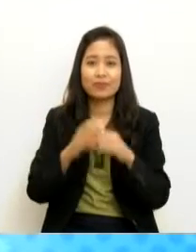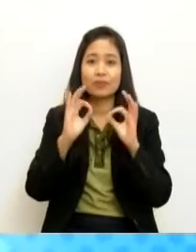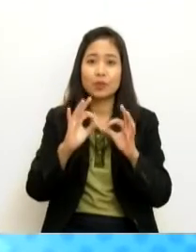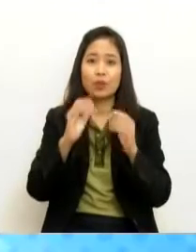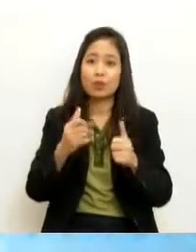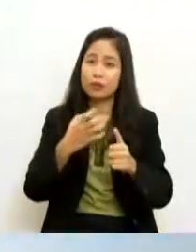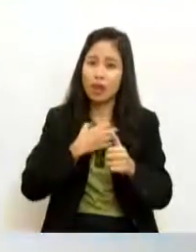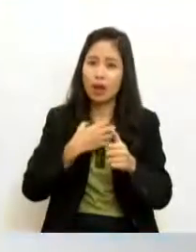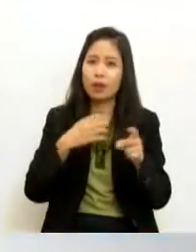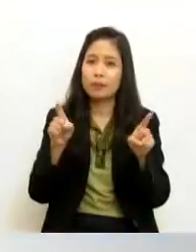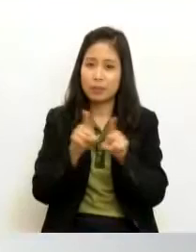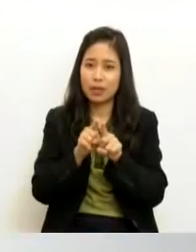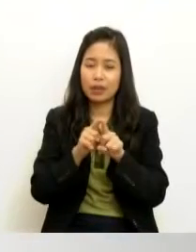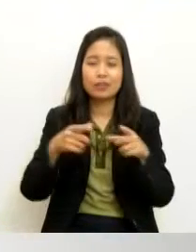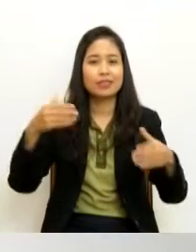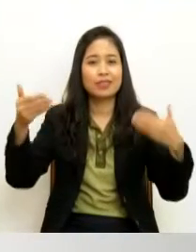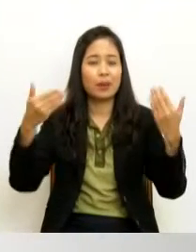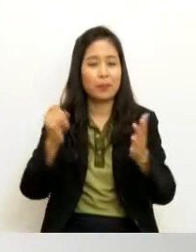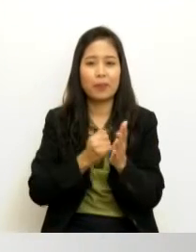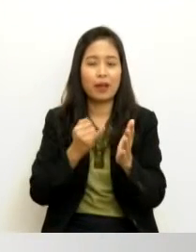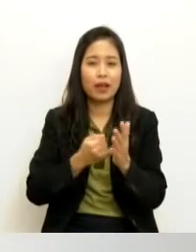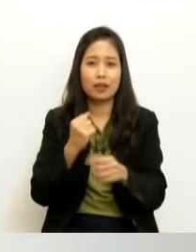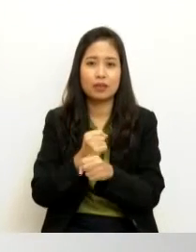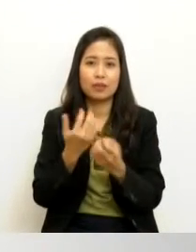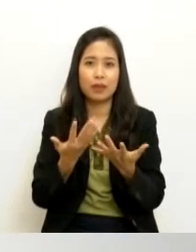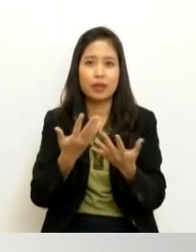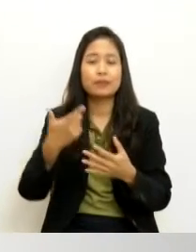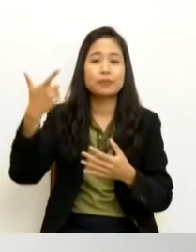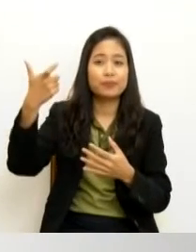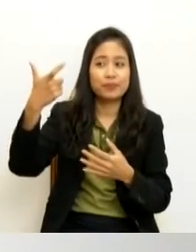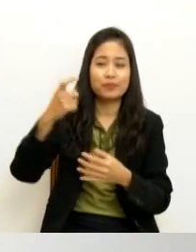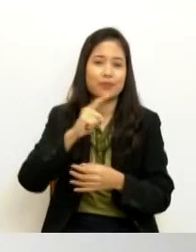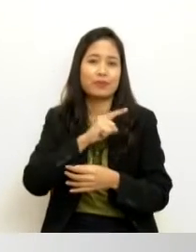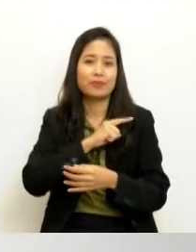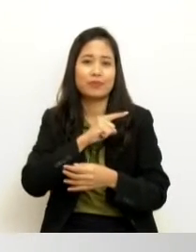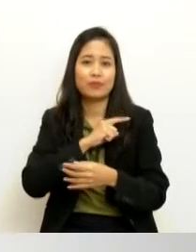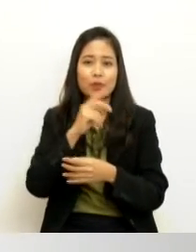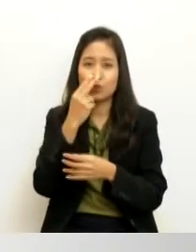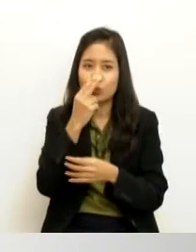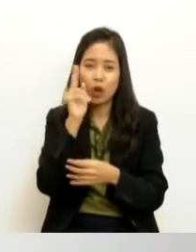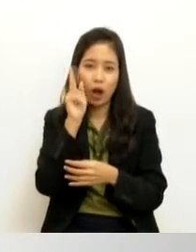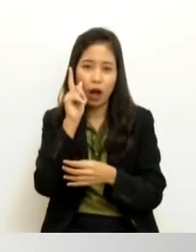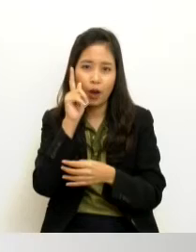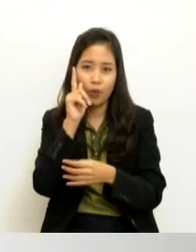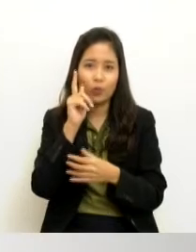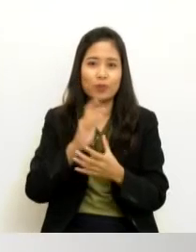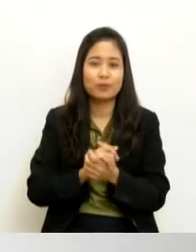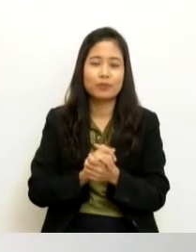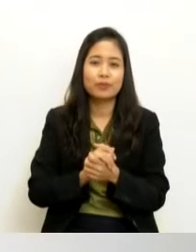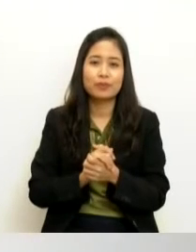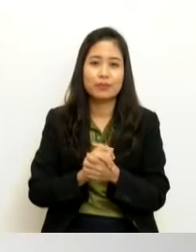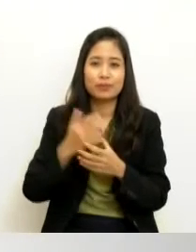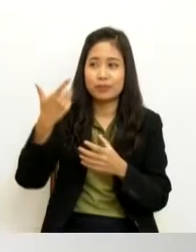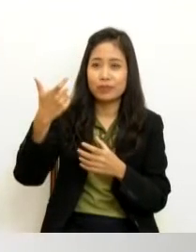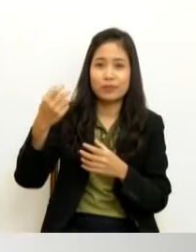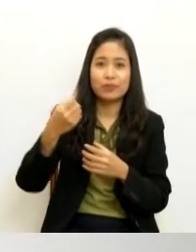สองท่านนี้นะคะกิจกรรมง่ายๆของเราค่ะนั่นคือถ่ายภาพเซลฟี่ตัวเองในขณะที่รับชมรายการผู้เช้าข่าวสปทซึ่งเป็นร